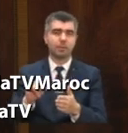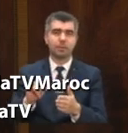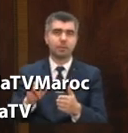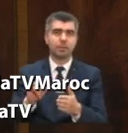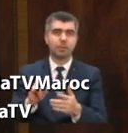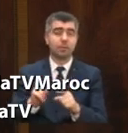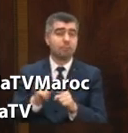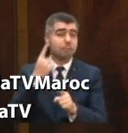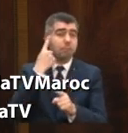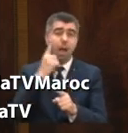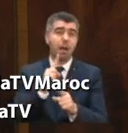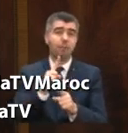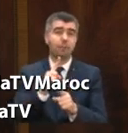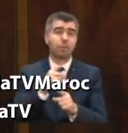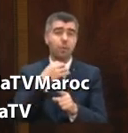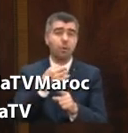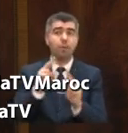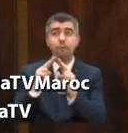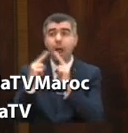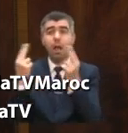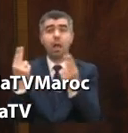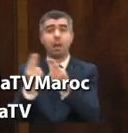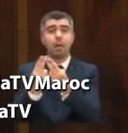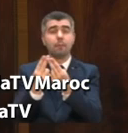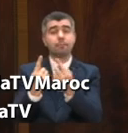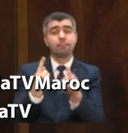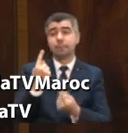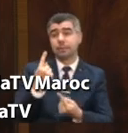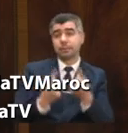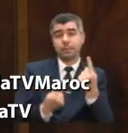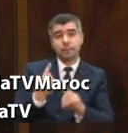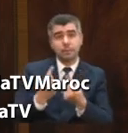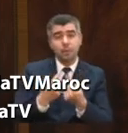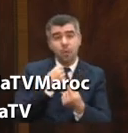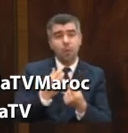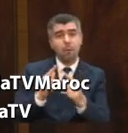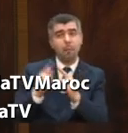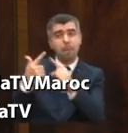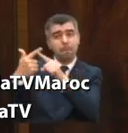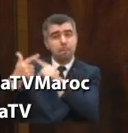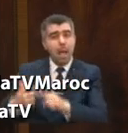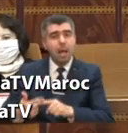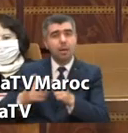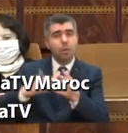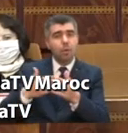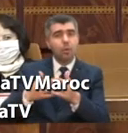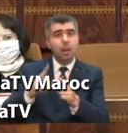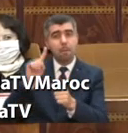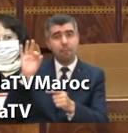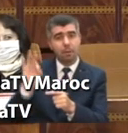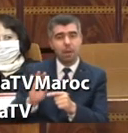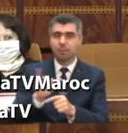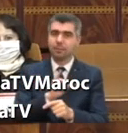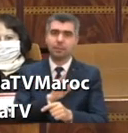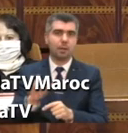لأوانه، لأنه إلى حدود اللحظة حتى على المستوى الدولي الفرضيات لا المتعلقة بالجانب المالي أو الاقتصادي غير مستقرة، وبالتالي